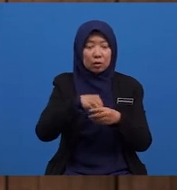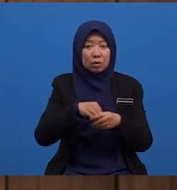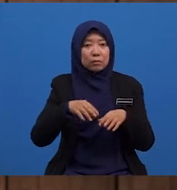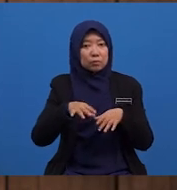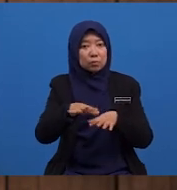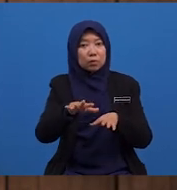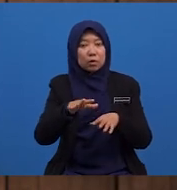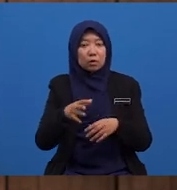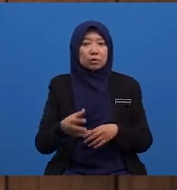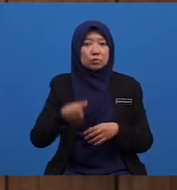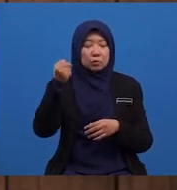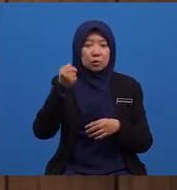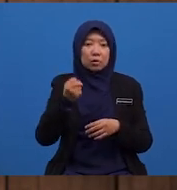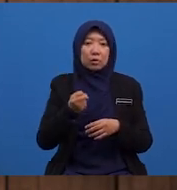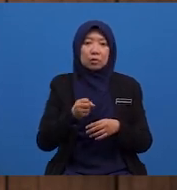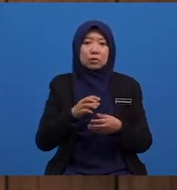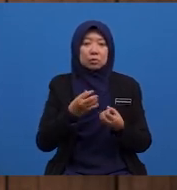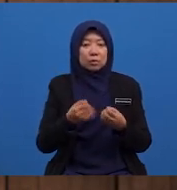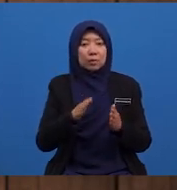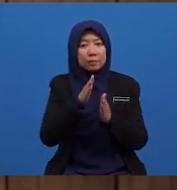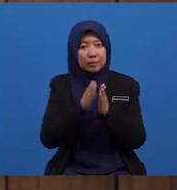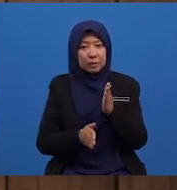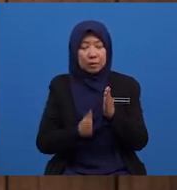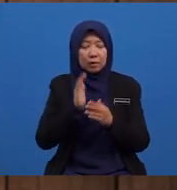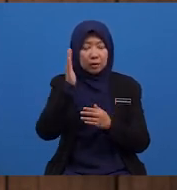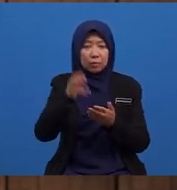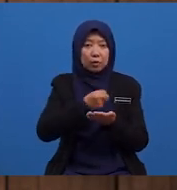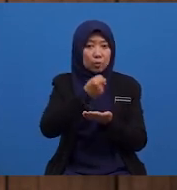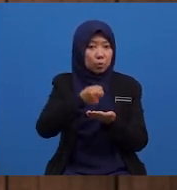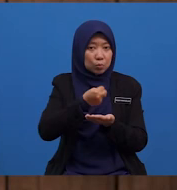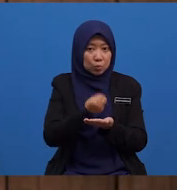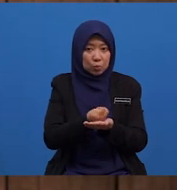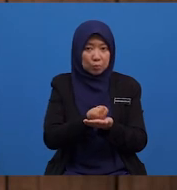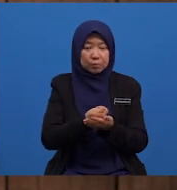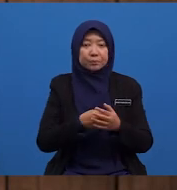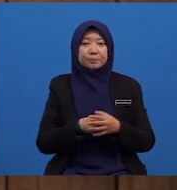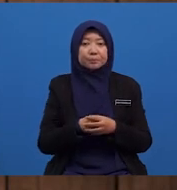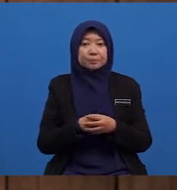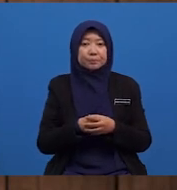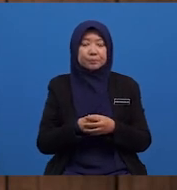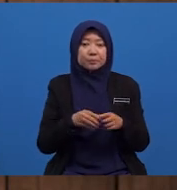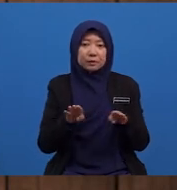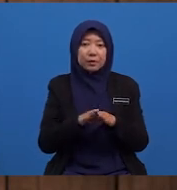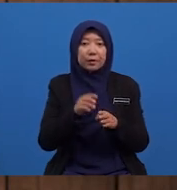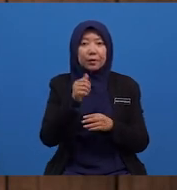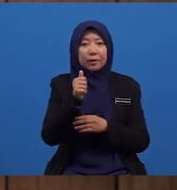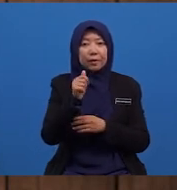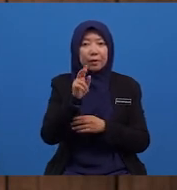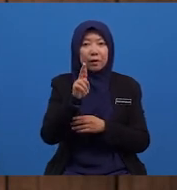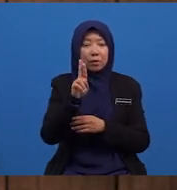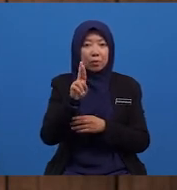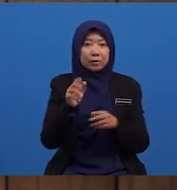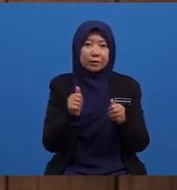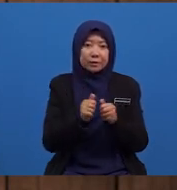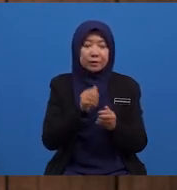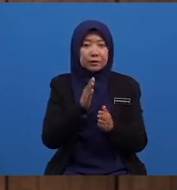Tanpa cengkaman aur, sudah pasti tebing akan mudah runtuh. Bagai aur dengan tebing merupakan bahasa